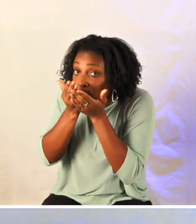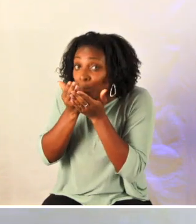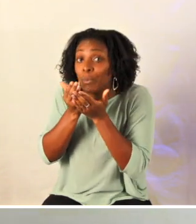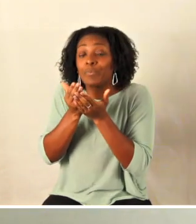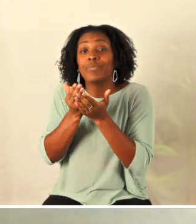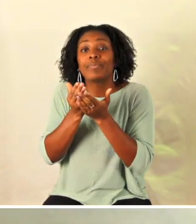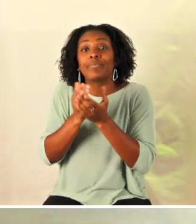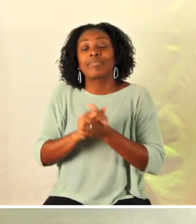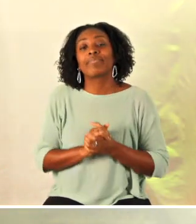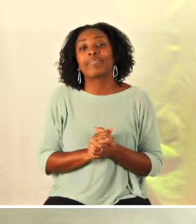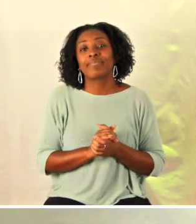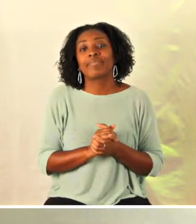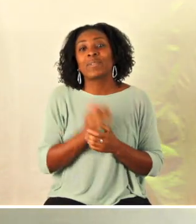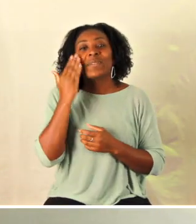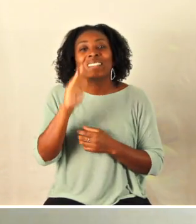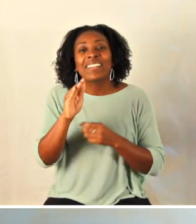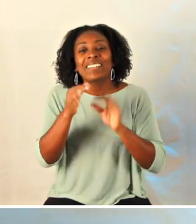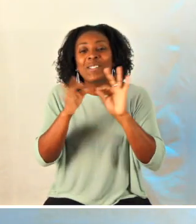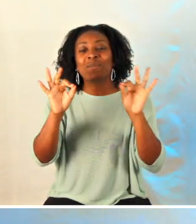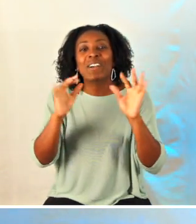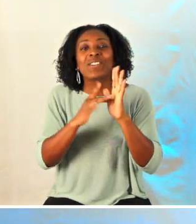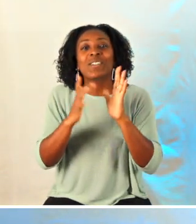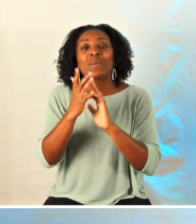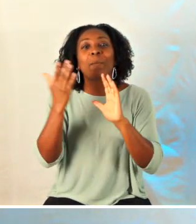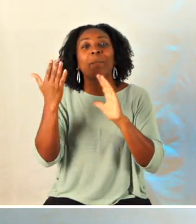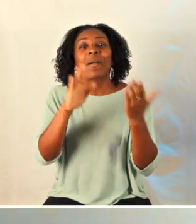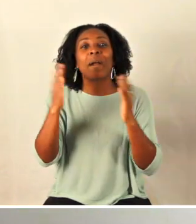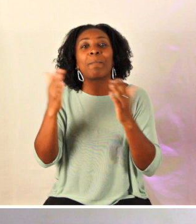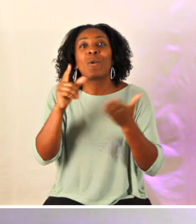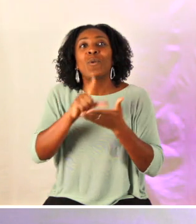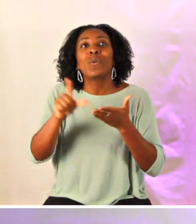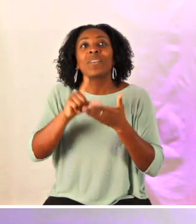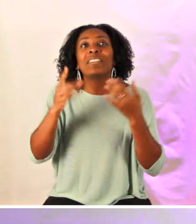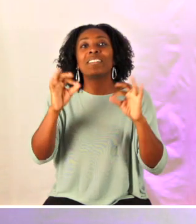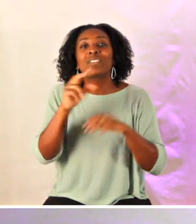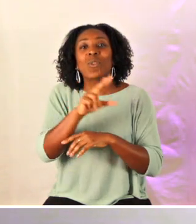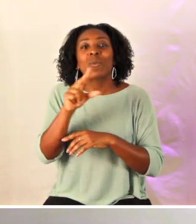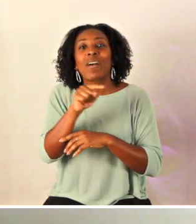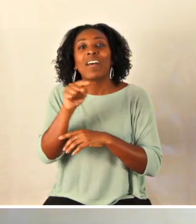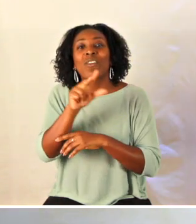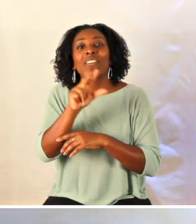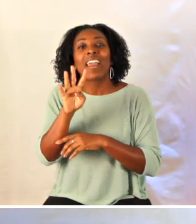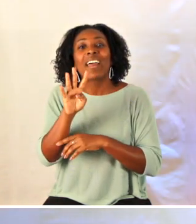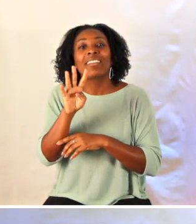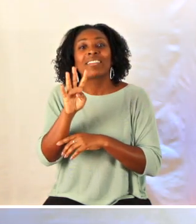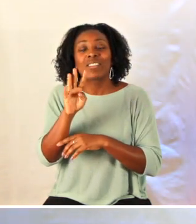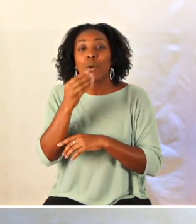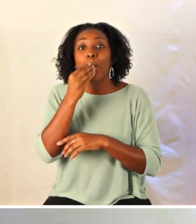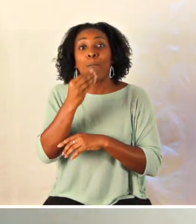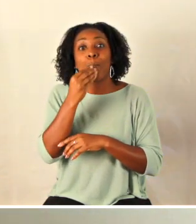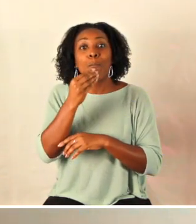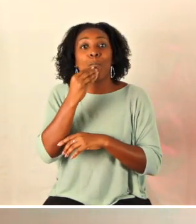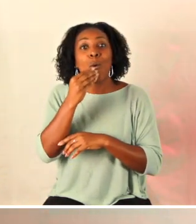J'aimerais te rappeler cette histoire de Jésus, cette parabole, Luc 10, 33, 34, l'histoire du Samaritain, qui va voir un homme qui a